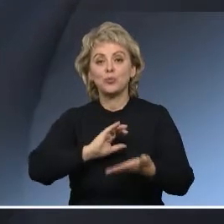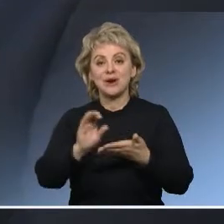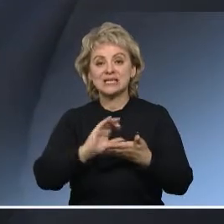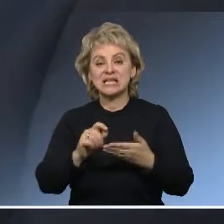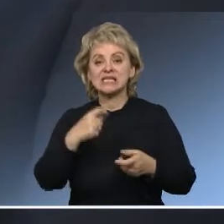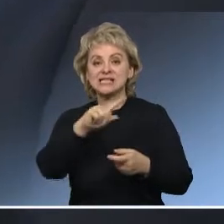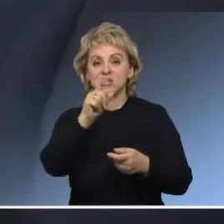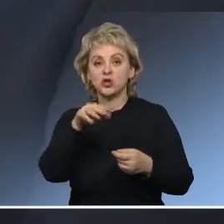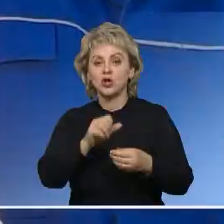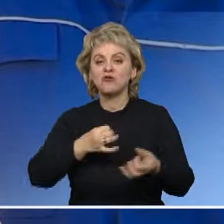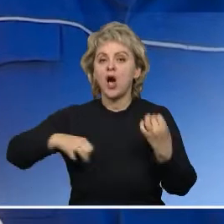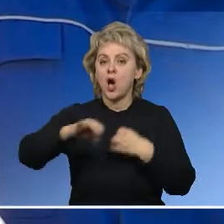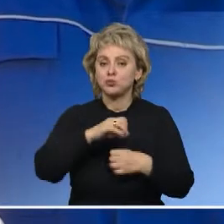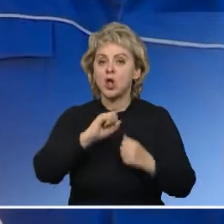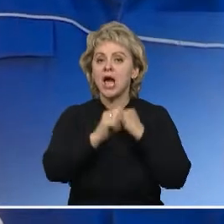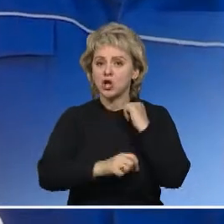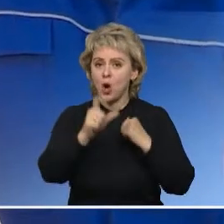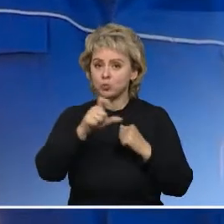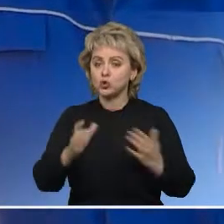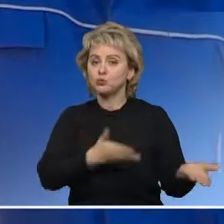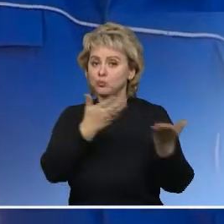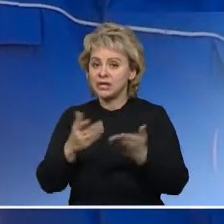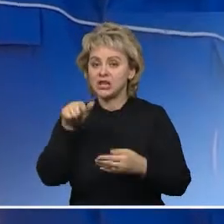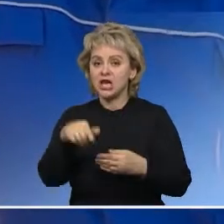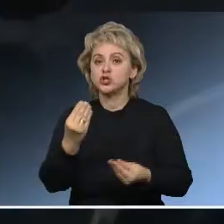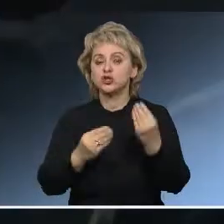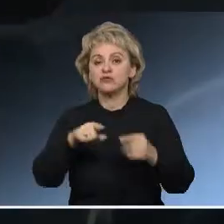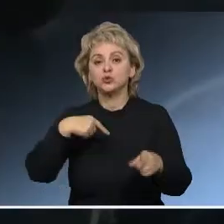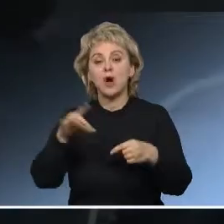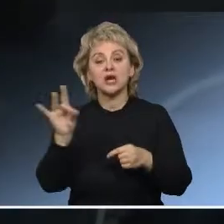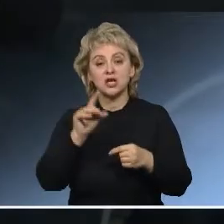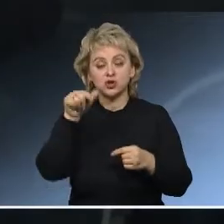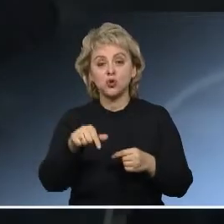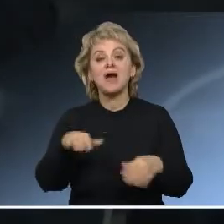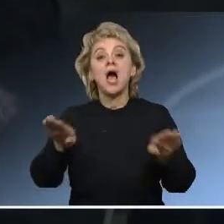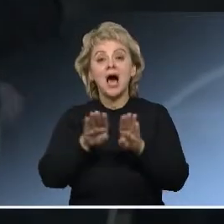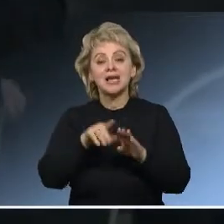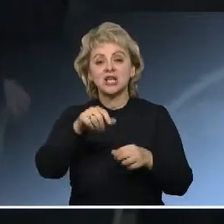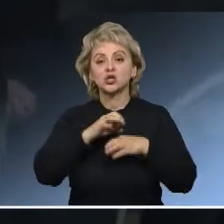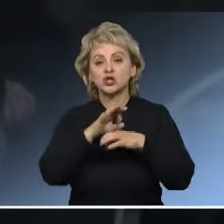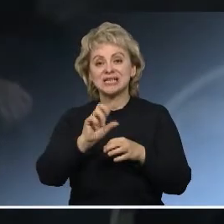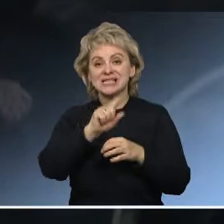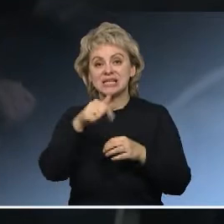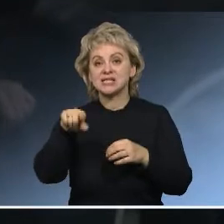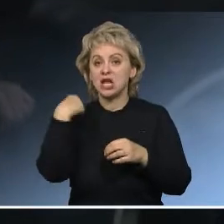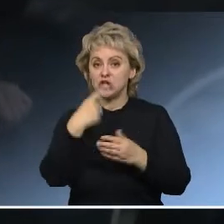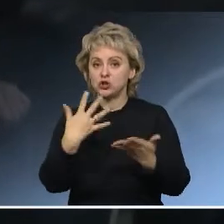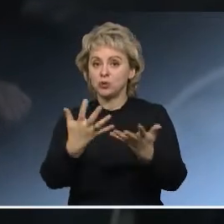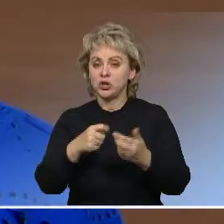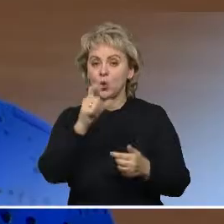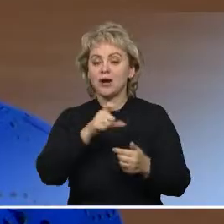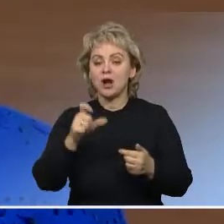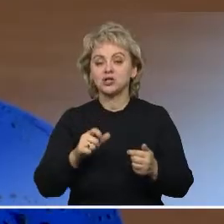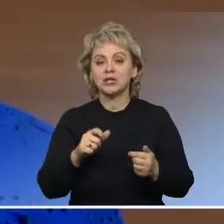производству зерновых, пообщался с рабочими и пригласил их на матч футбольного Ростова, а также провел в Сальске личный прием